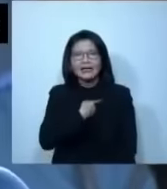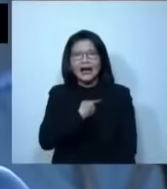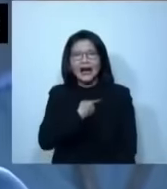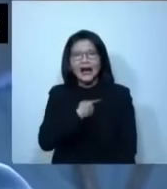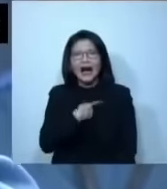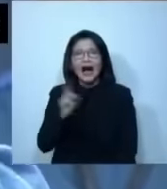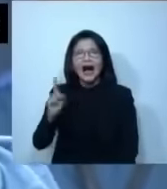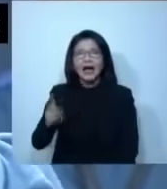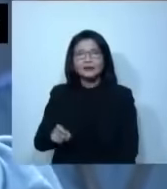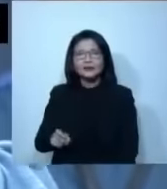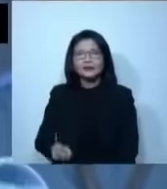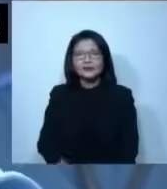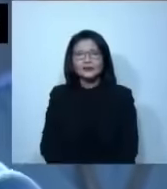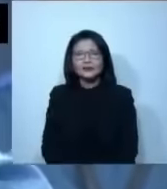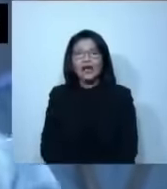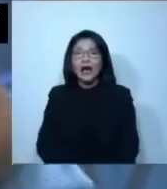membawa